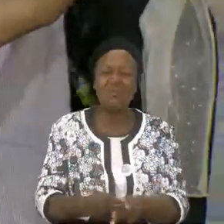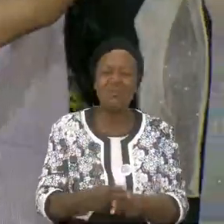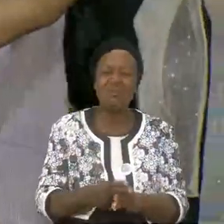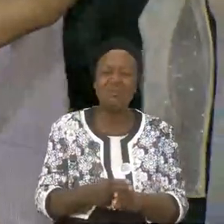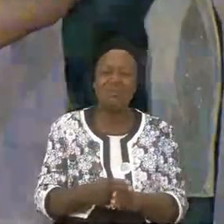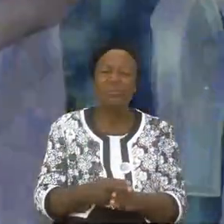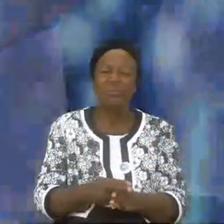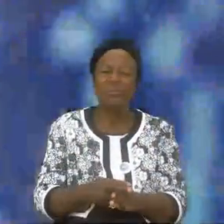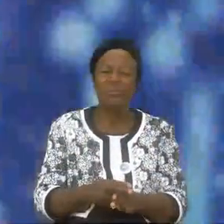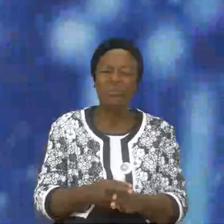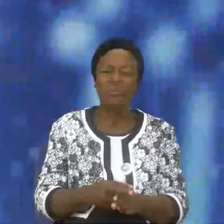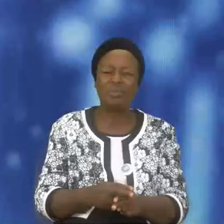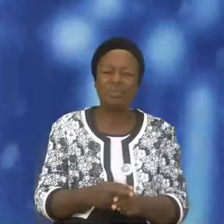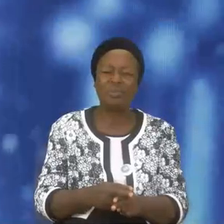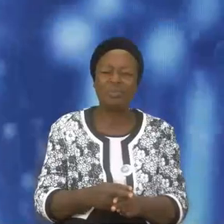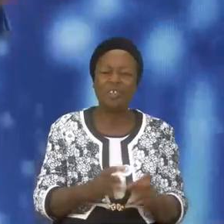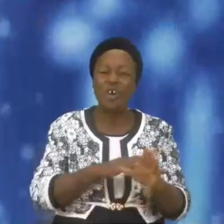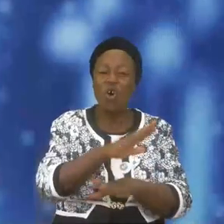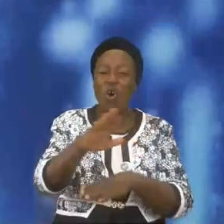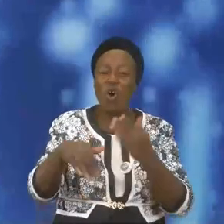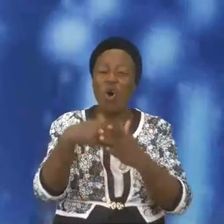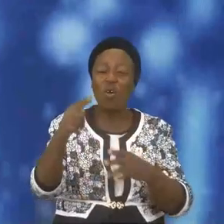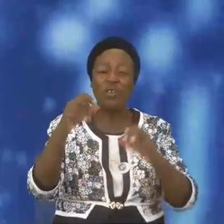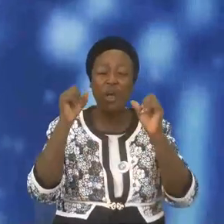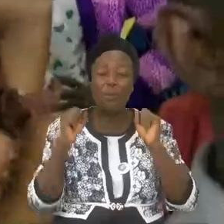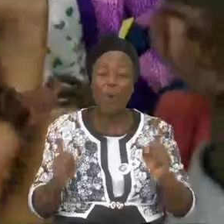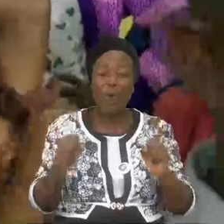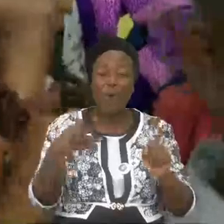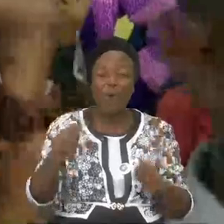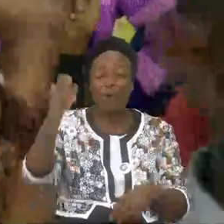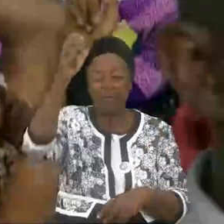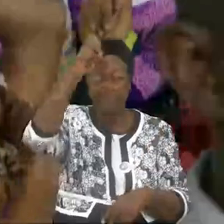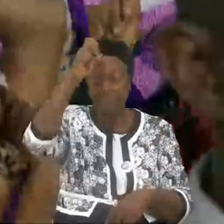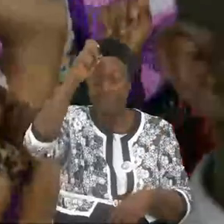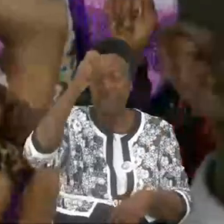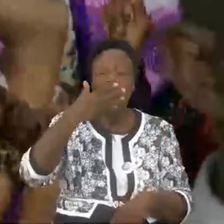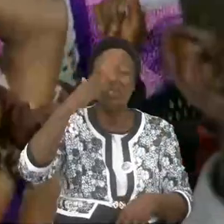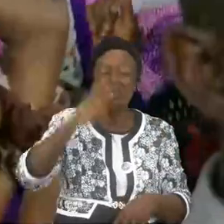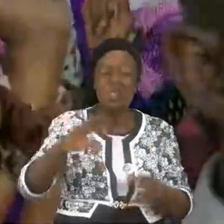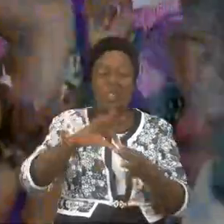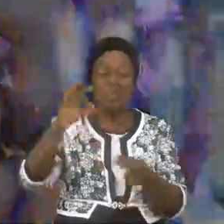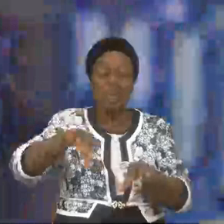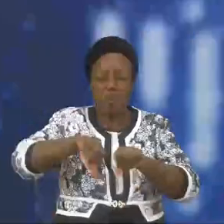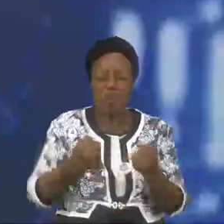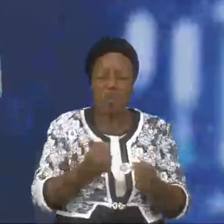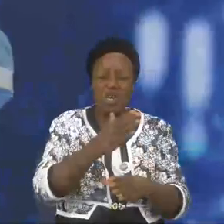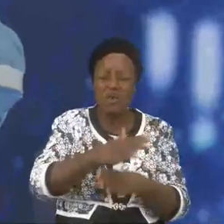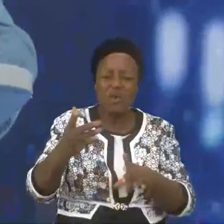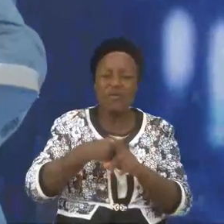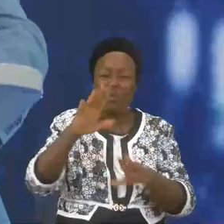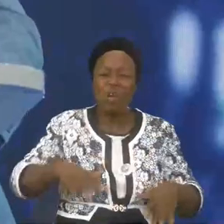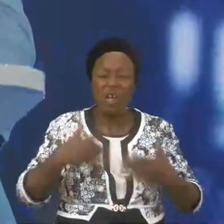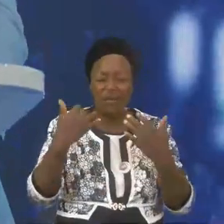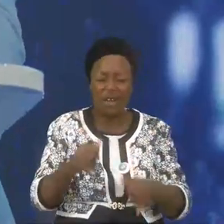nom de Jésus. Toutes les puissances des démons, des mauvais esprits, brisées de ta